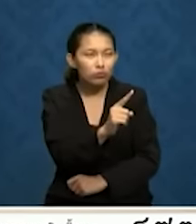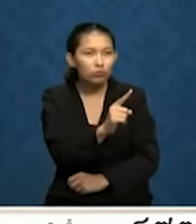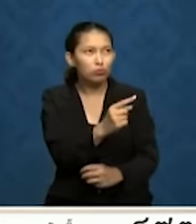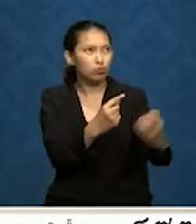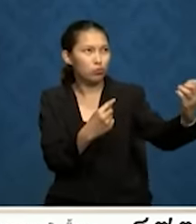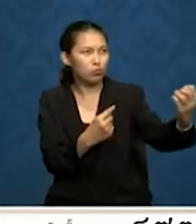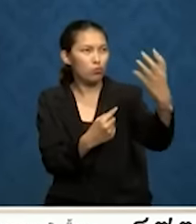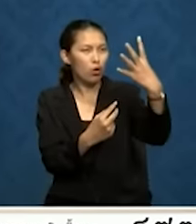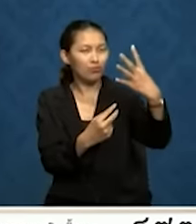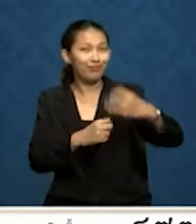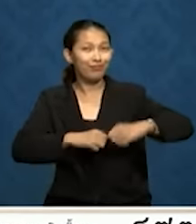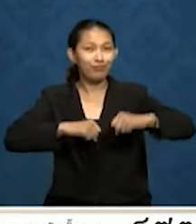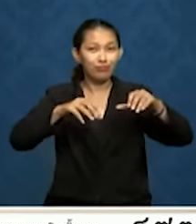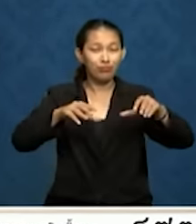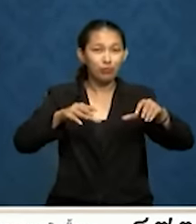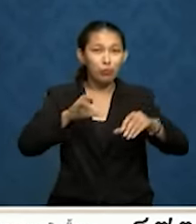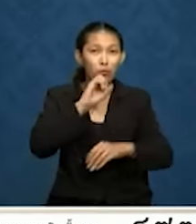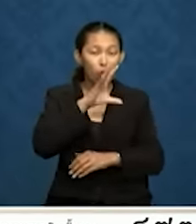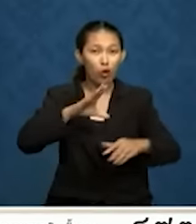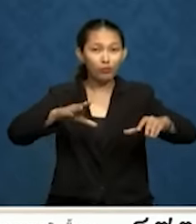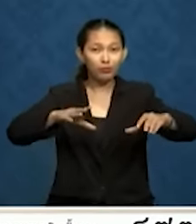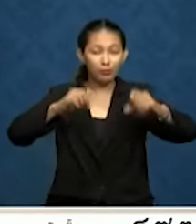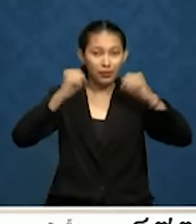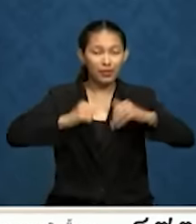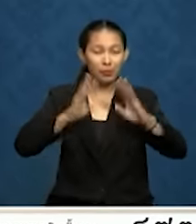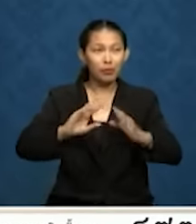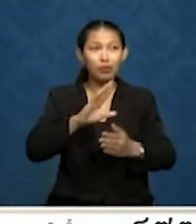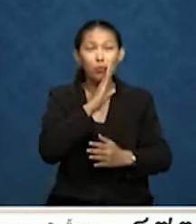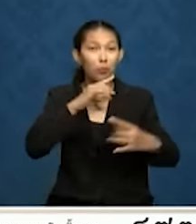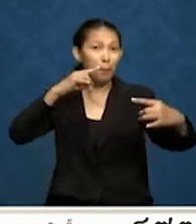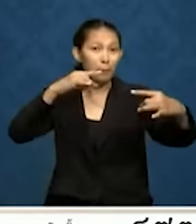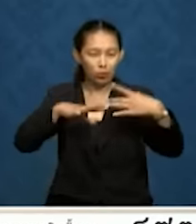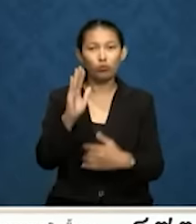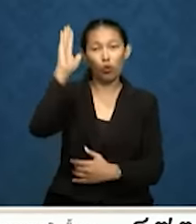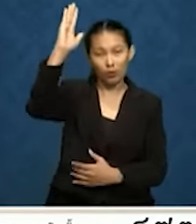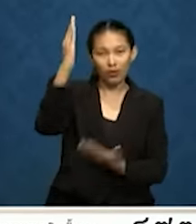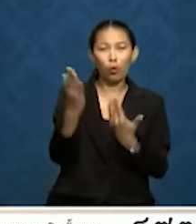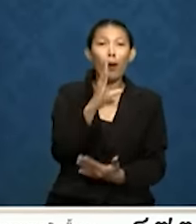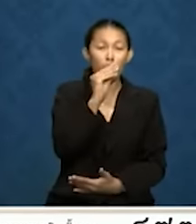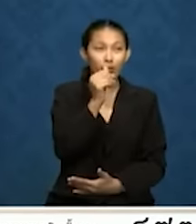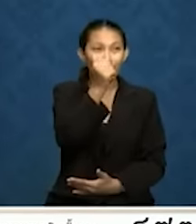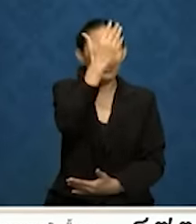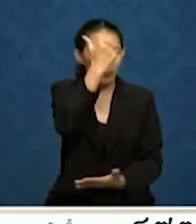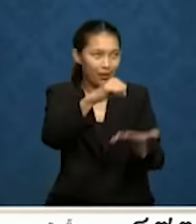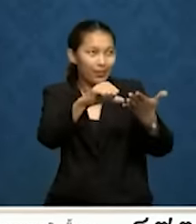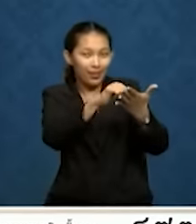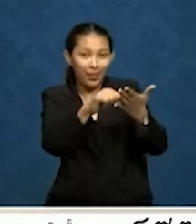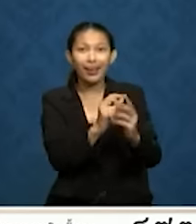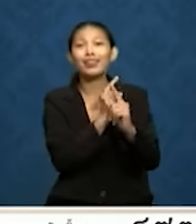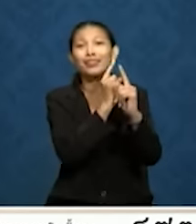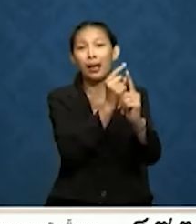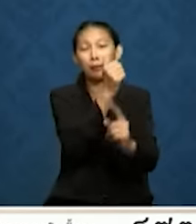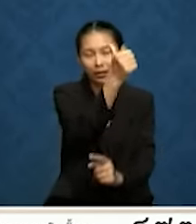ท่านลงมติอย่างไรถ้าไม่ตรงท่านยกมือหรือพูดมาเลยครับเราจะได้แก้ไขได้นะ